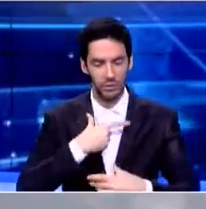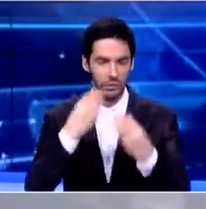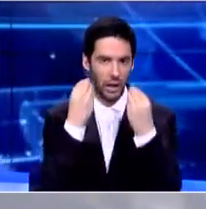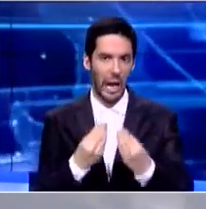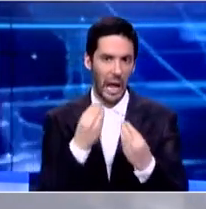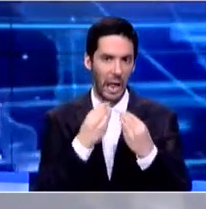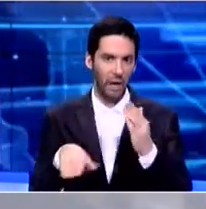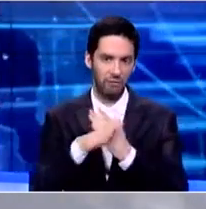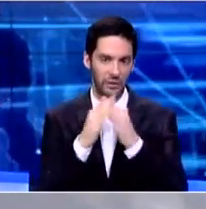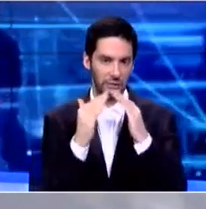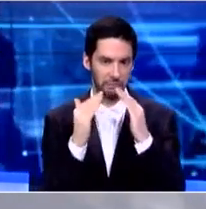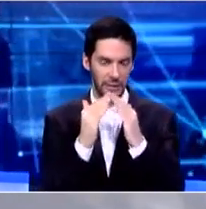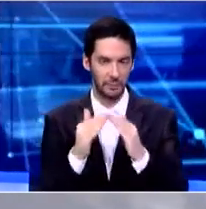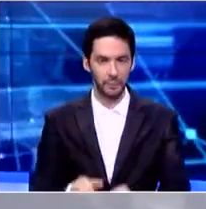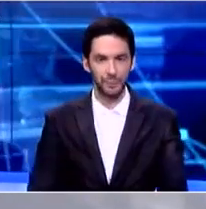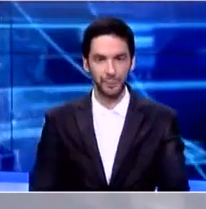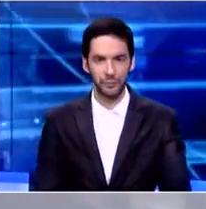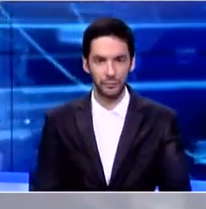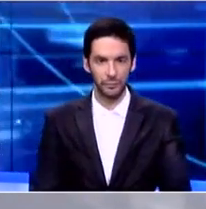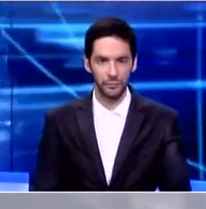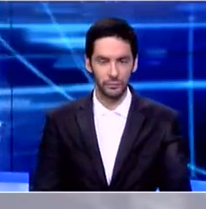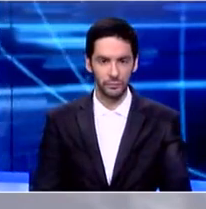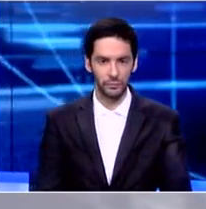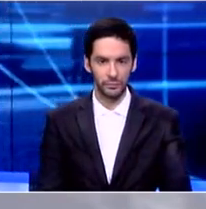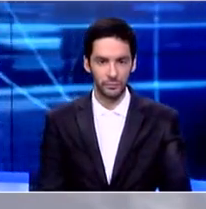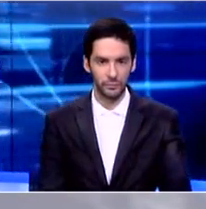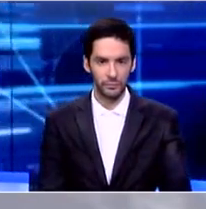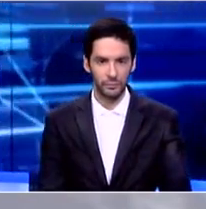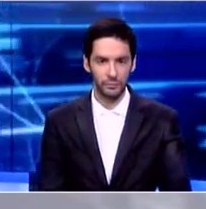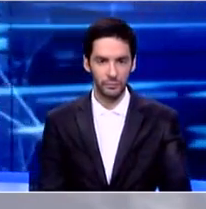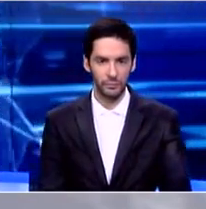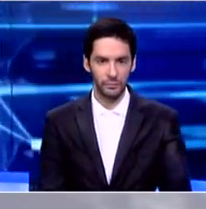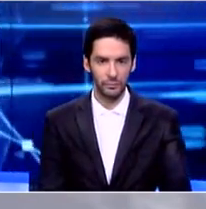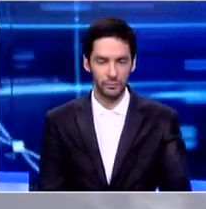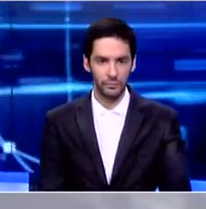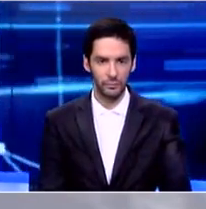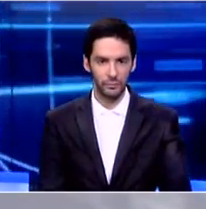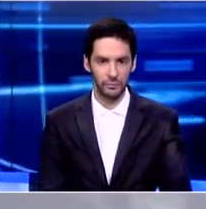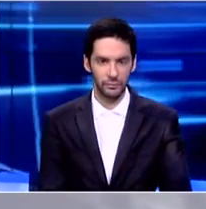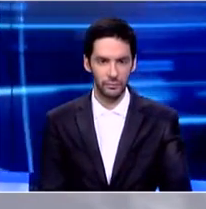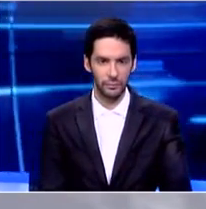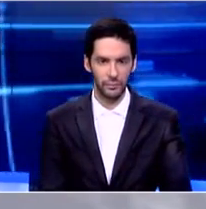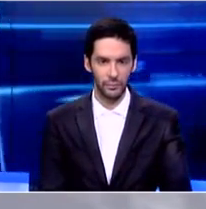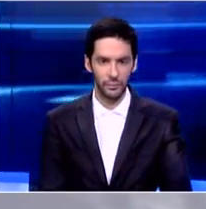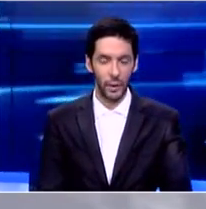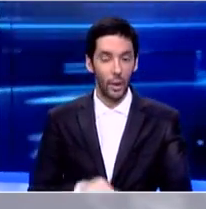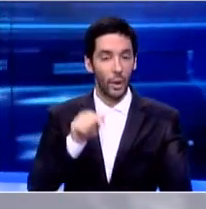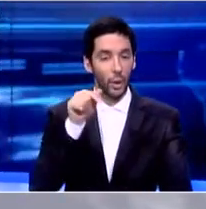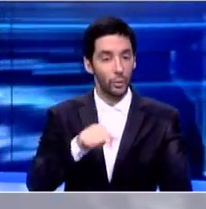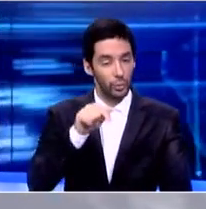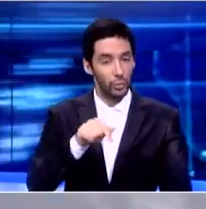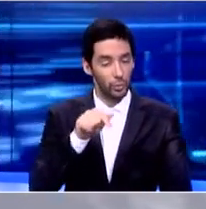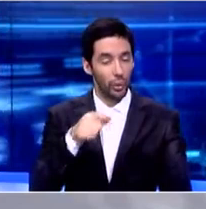Οι αριθμοί λένε την αλήθεια, αλλά πως πολλές φορές οδηγούν σε σφαλμένες εκτιμήσεις εάν η ανάγνωση τους δεν είναι